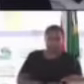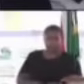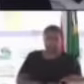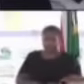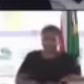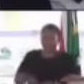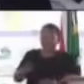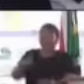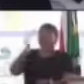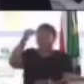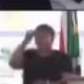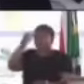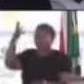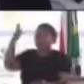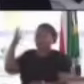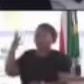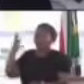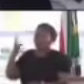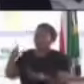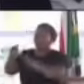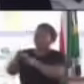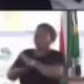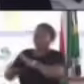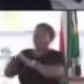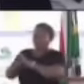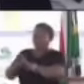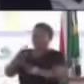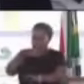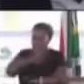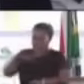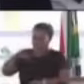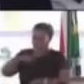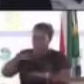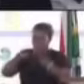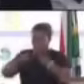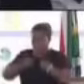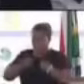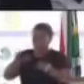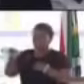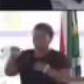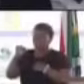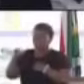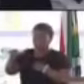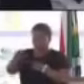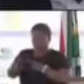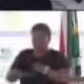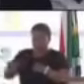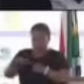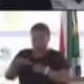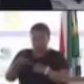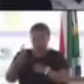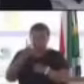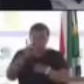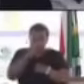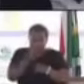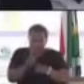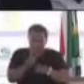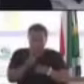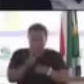ngingakhohlwa u-district mayor wami waseZululand angazi abantu bakwaZulu bathi mabe bebona yena ngathi babona amanzi